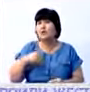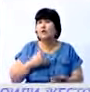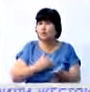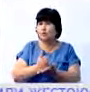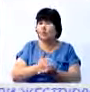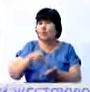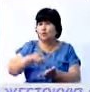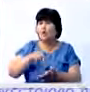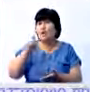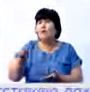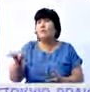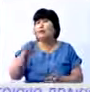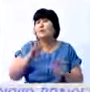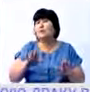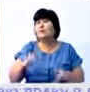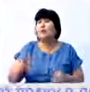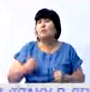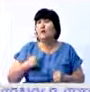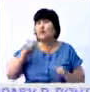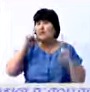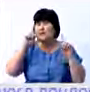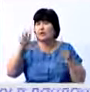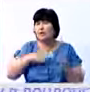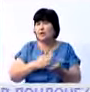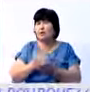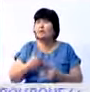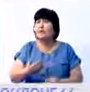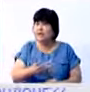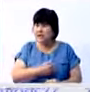поэтому по всем местам боевой славы, где мы проходили службу, мы хотим